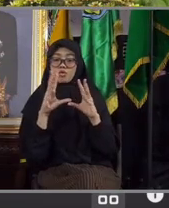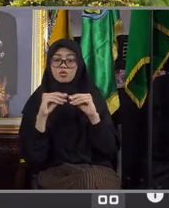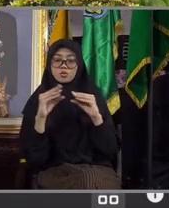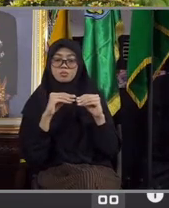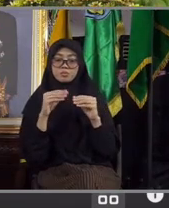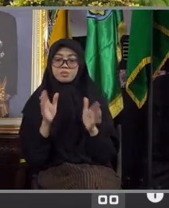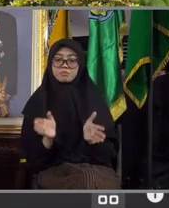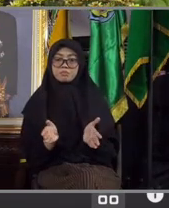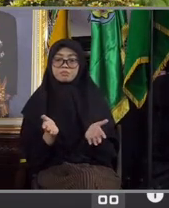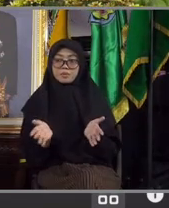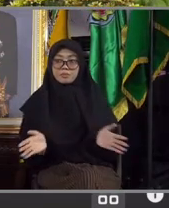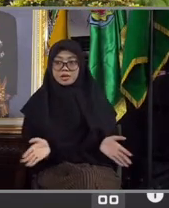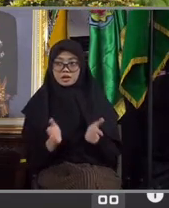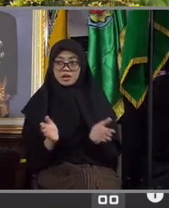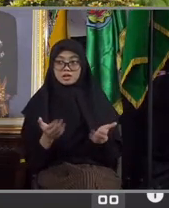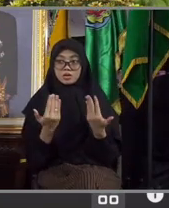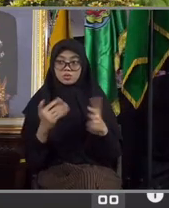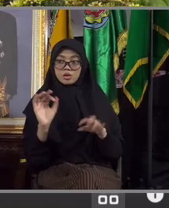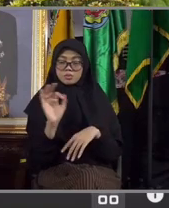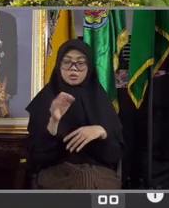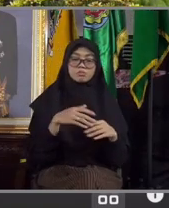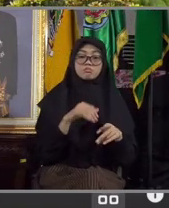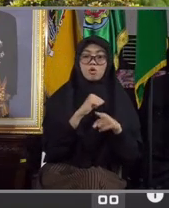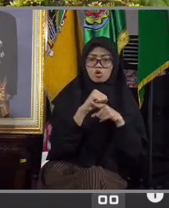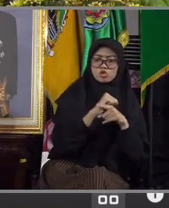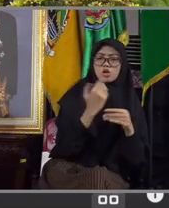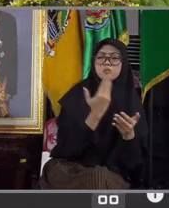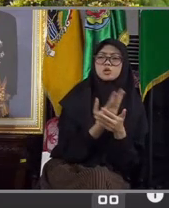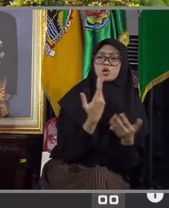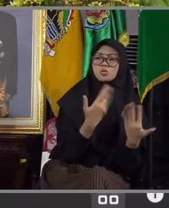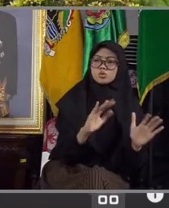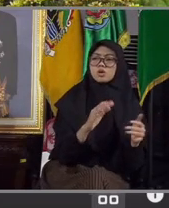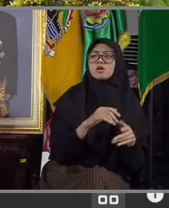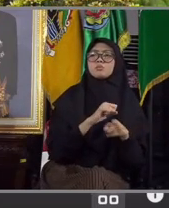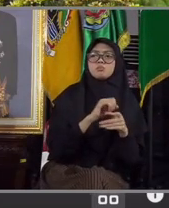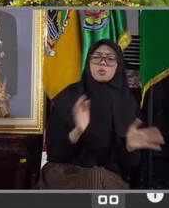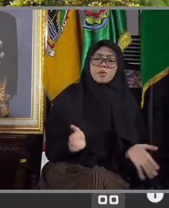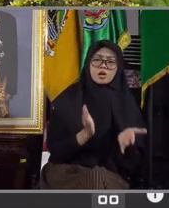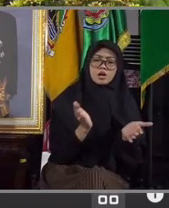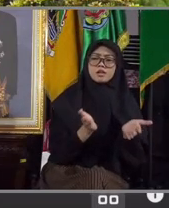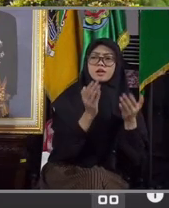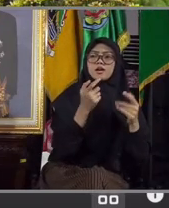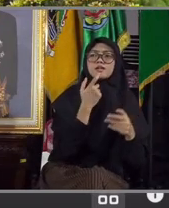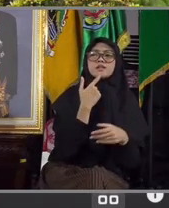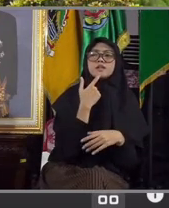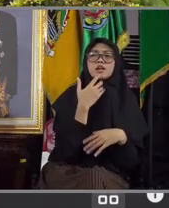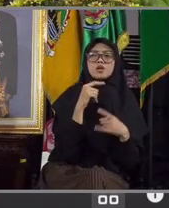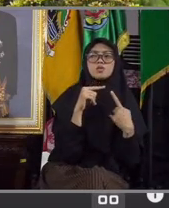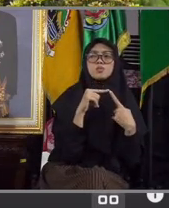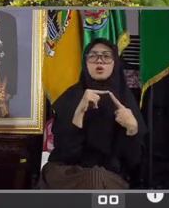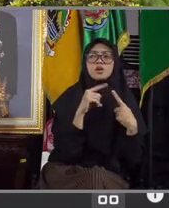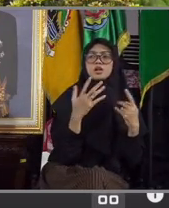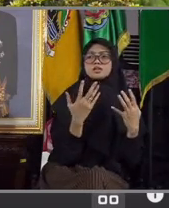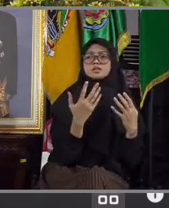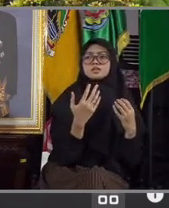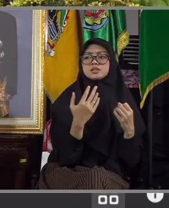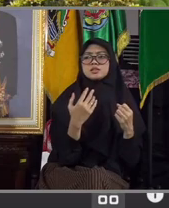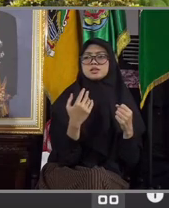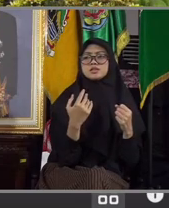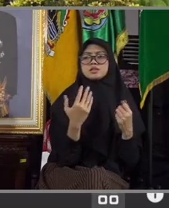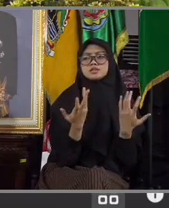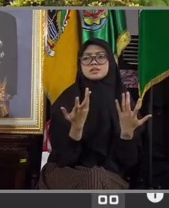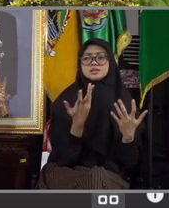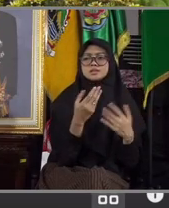ada pelatihan sulam pita, terus kemudian ada pemberdayaan berkaitan dengan apa